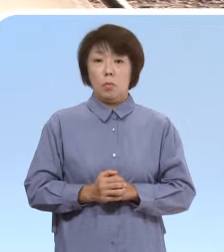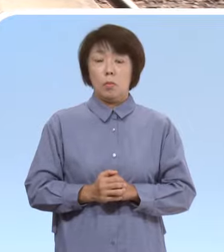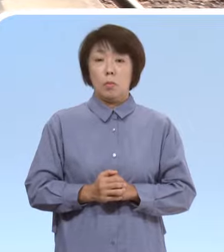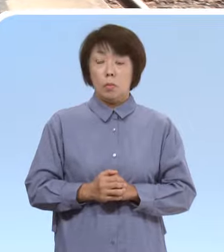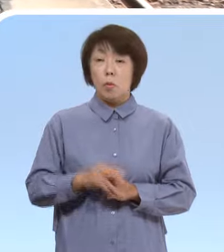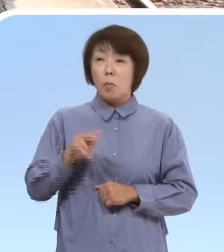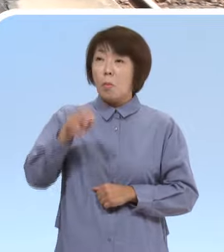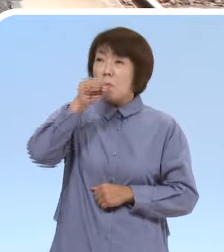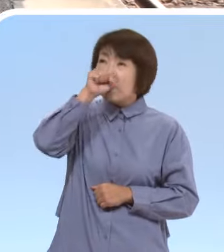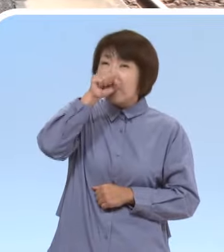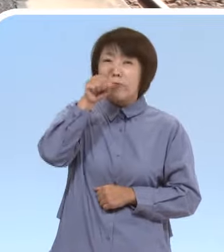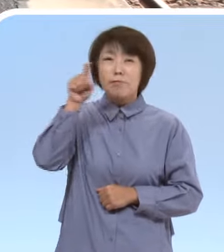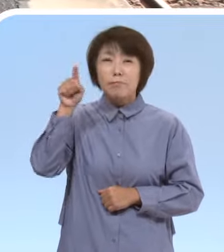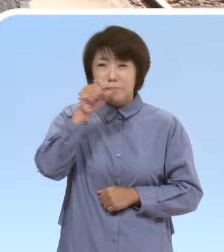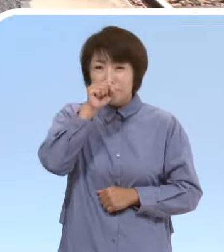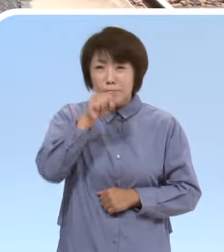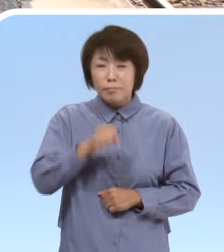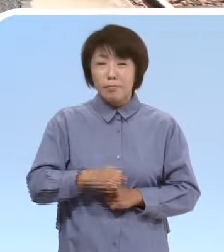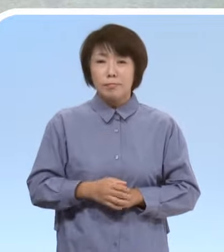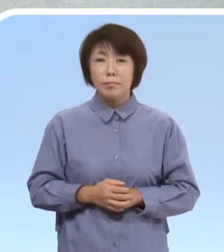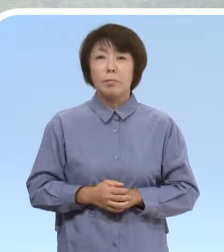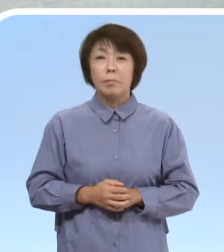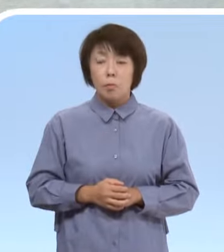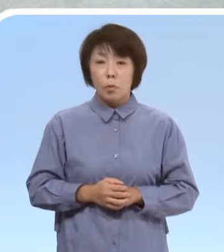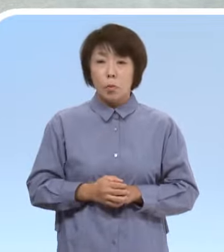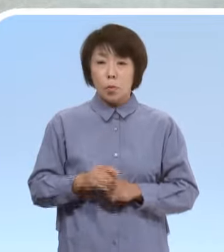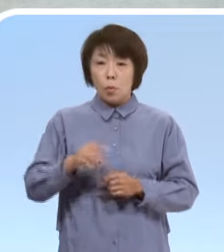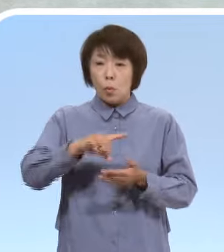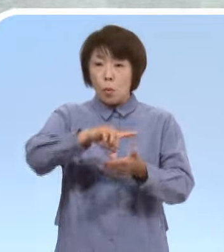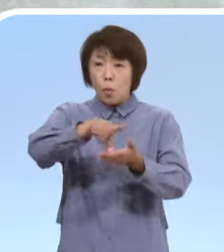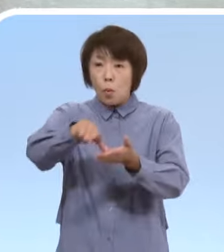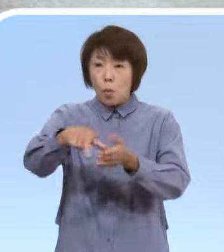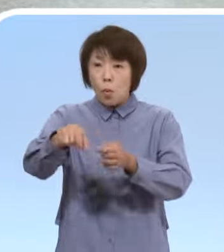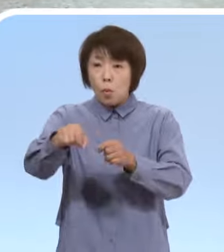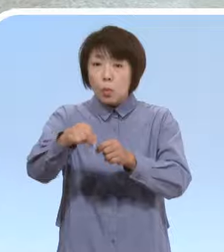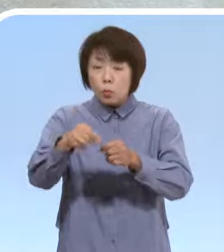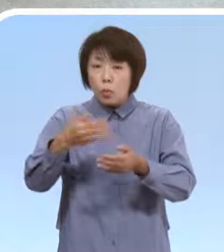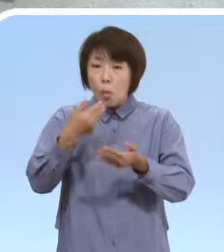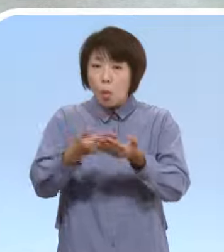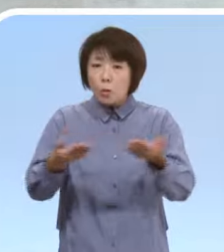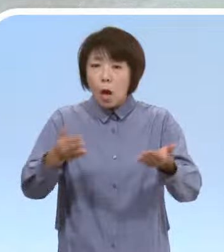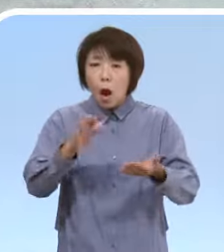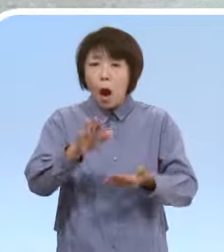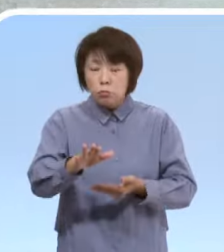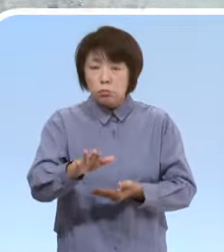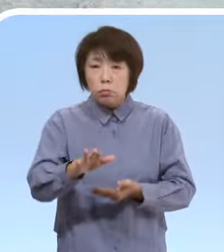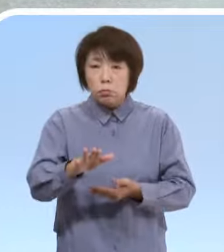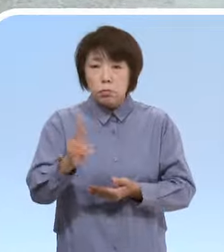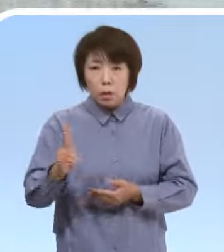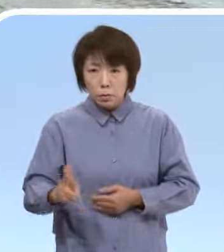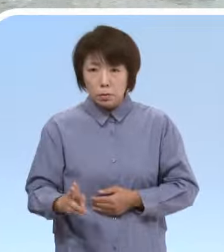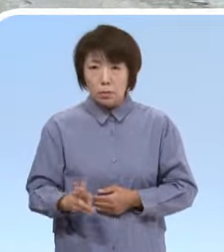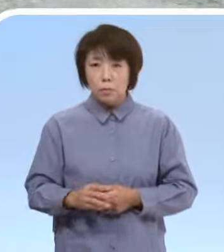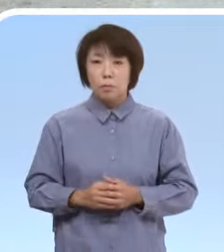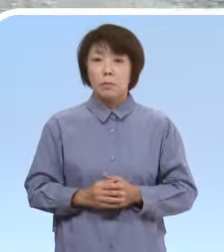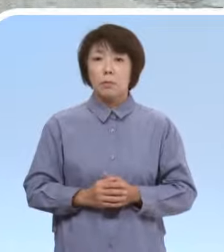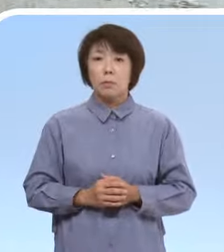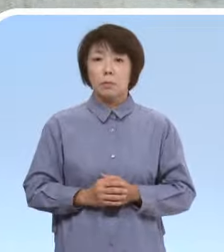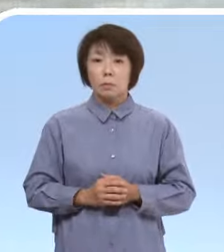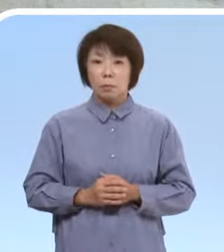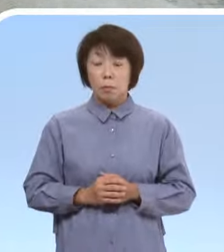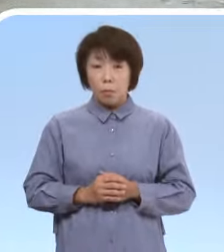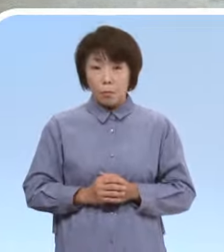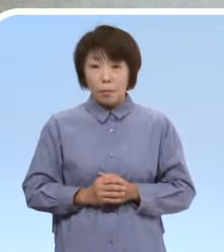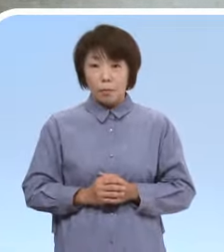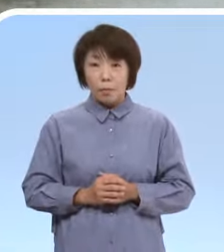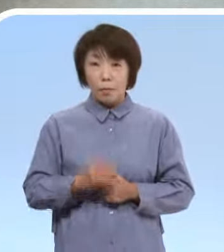いい雰囲気の駅ですね。この辺に食堂があると聞いたんですけど、あ